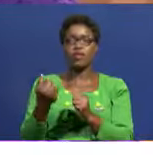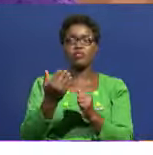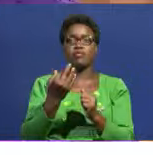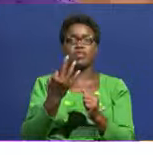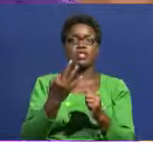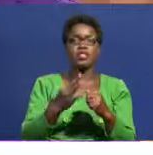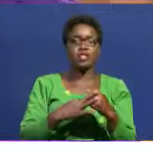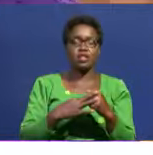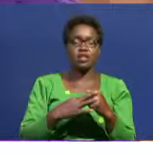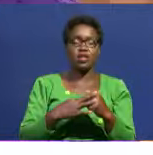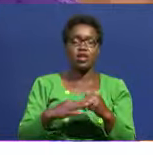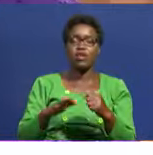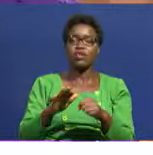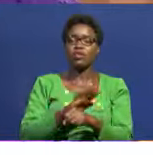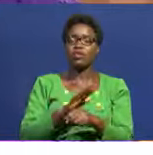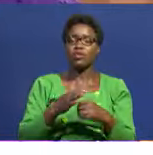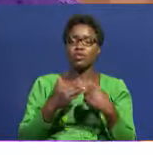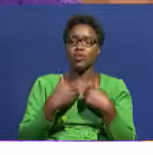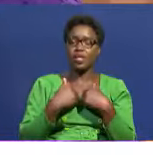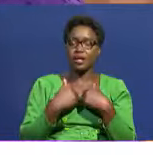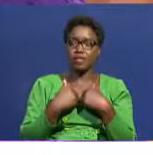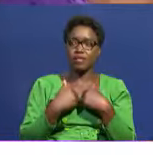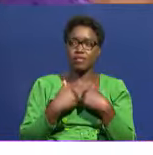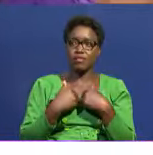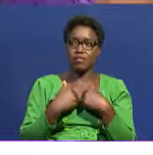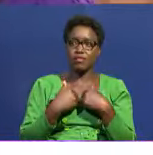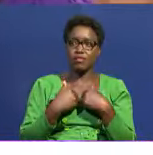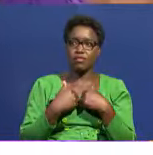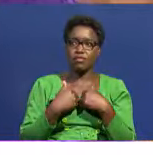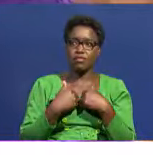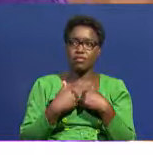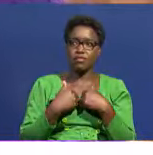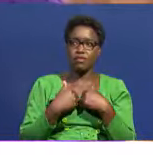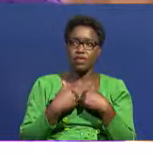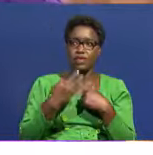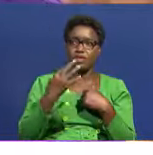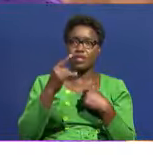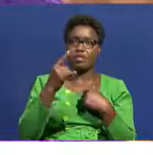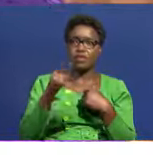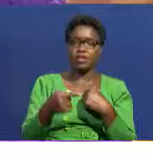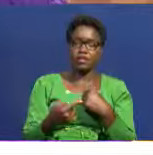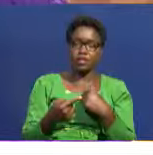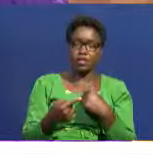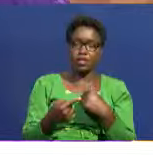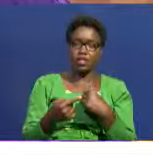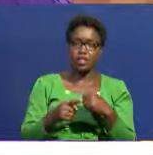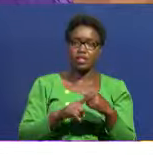15,538. Kwa ujumla tutakuwa na wanafunzi wa KCSE